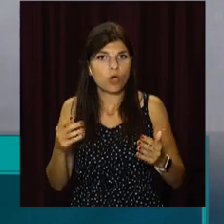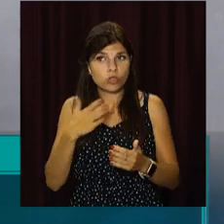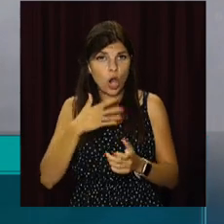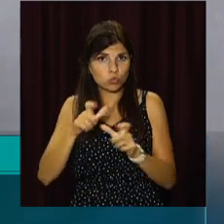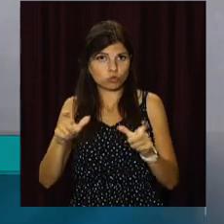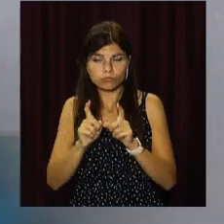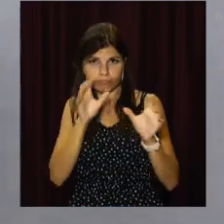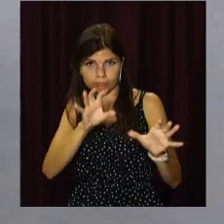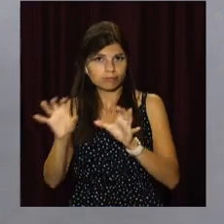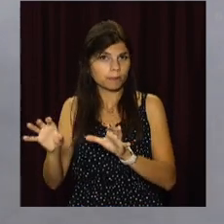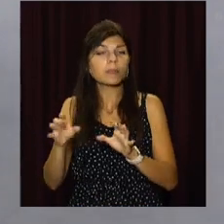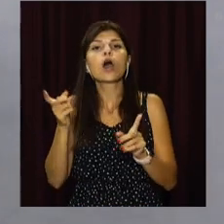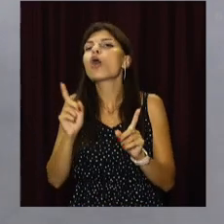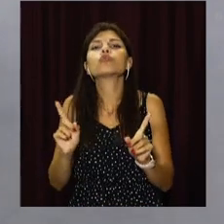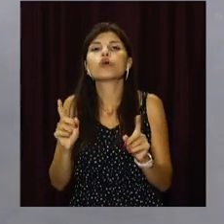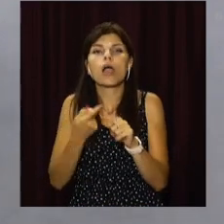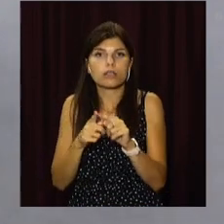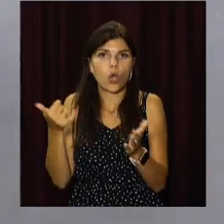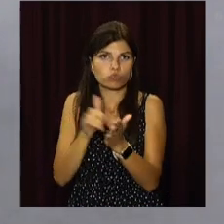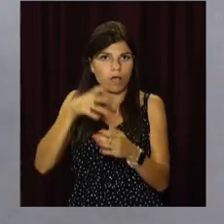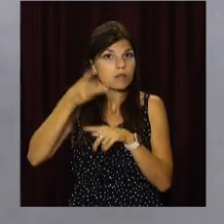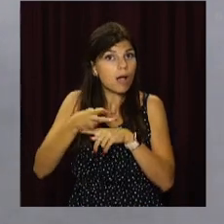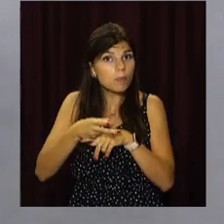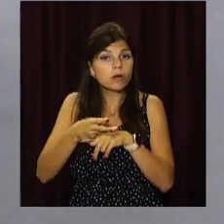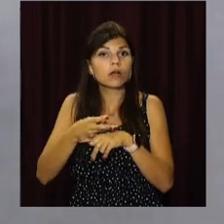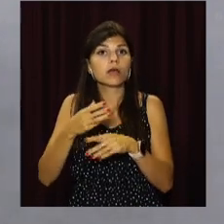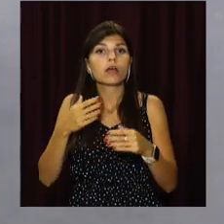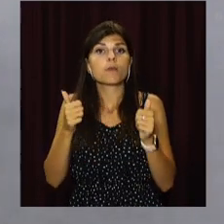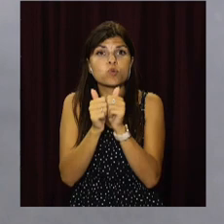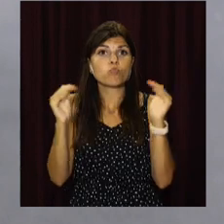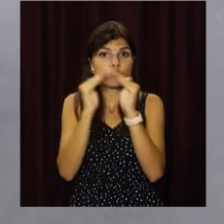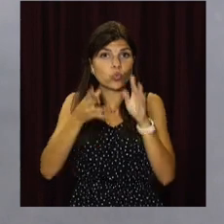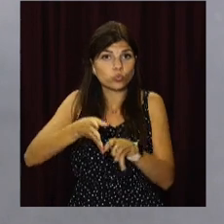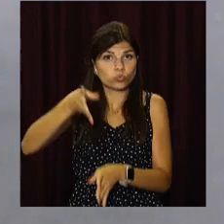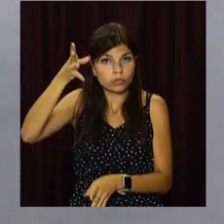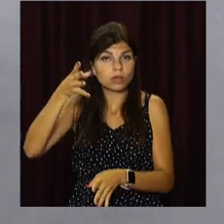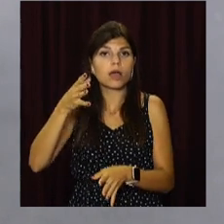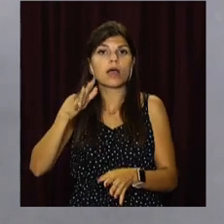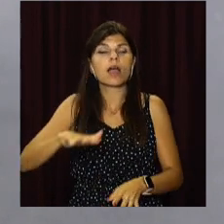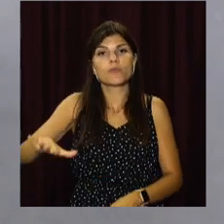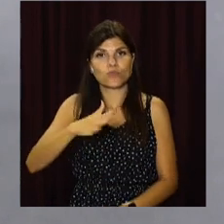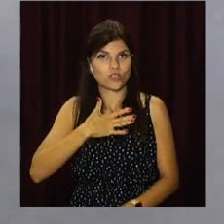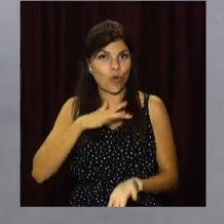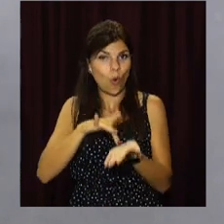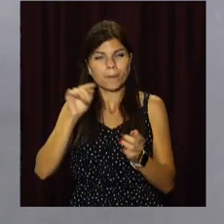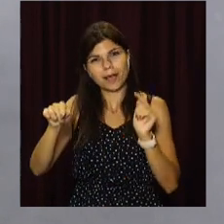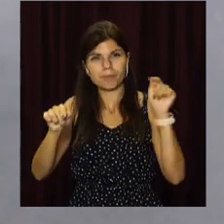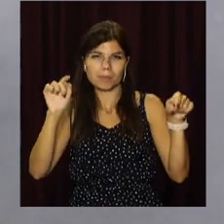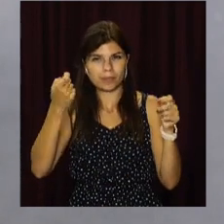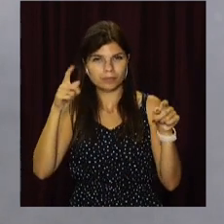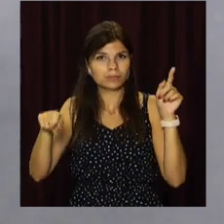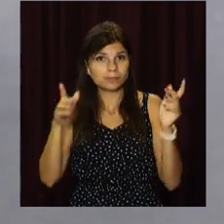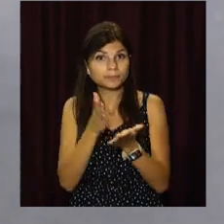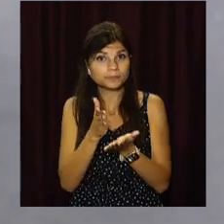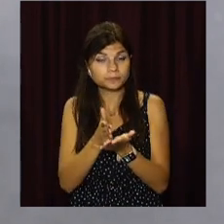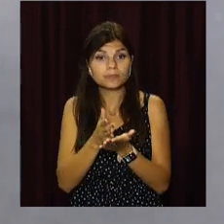нашого міста. А саме встановлення камер відеоспостереження біля будинків в мікрорайонах нашого міста.